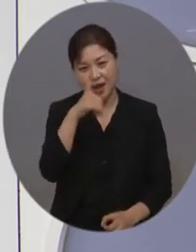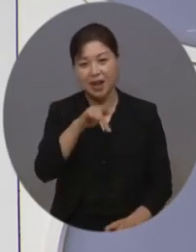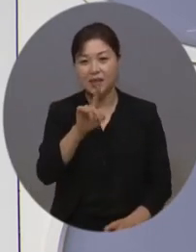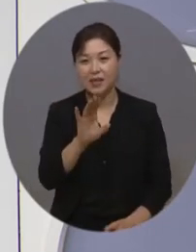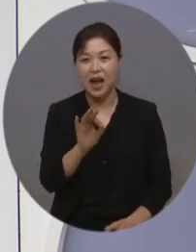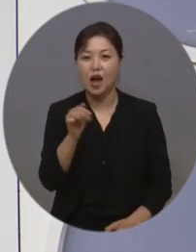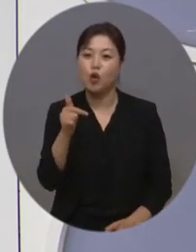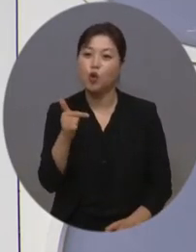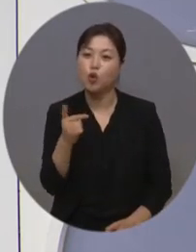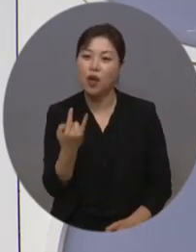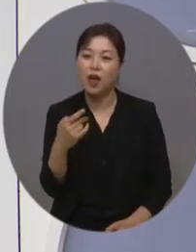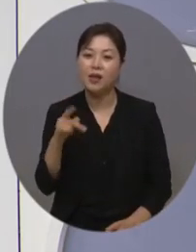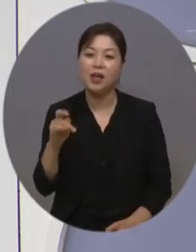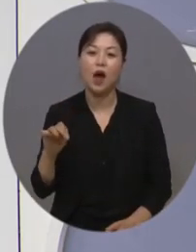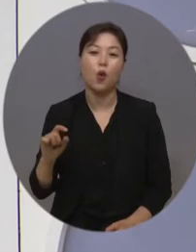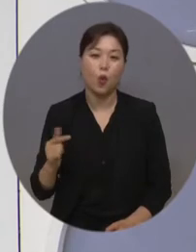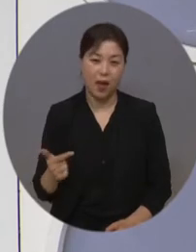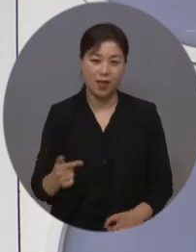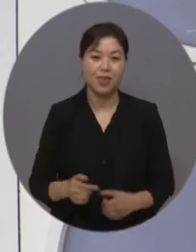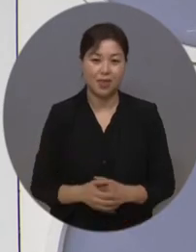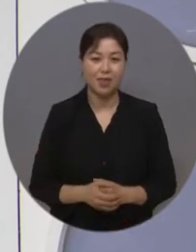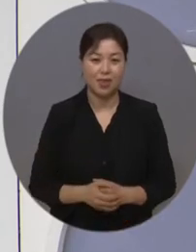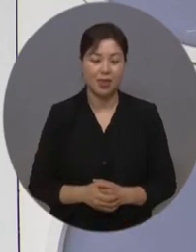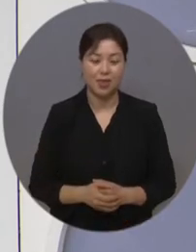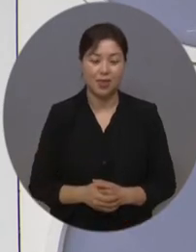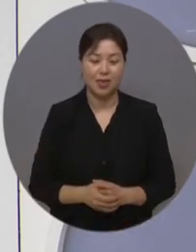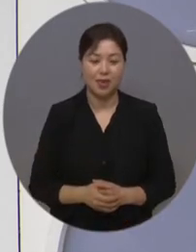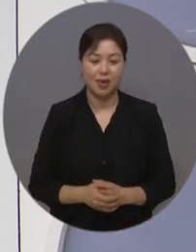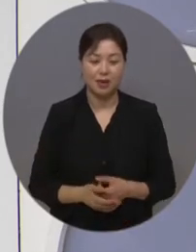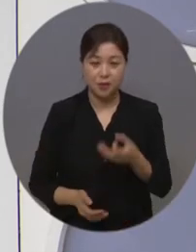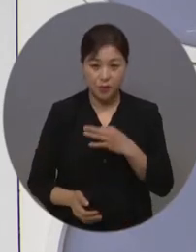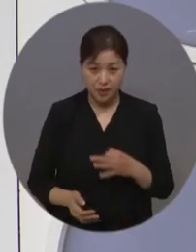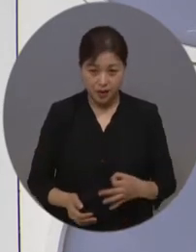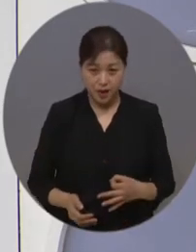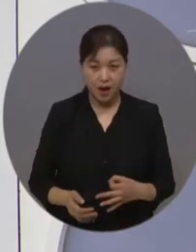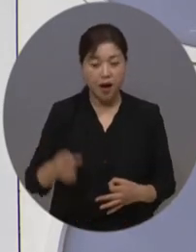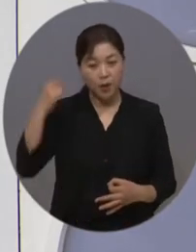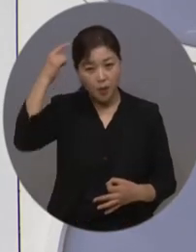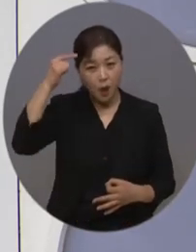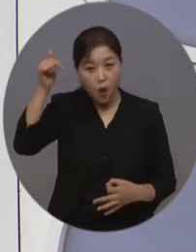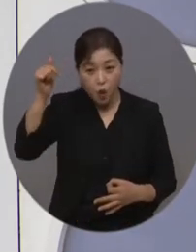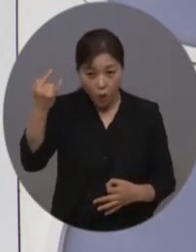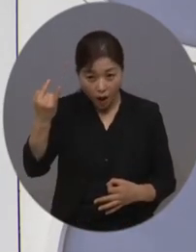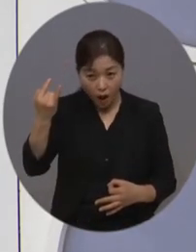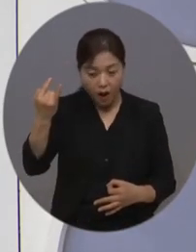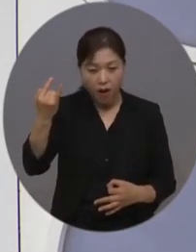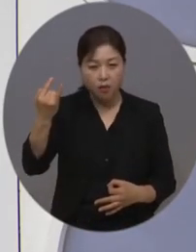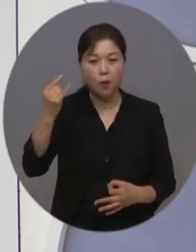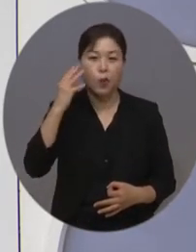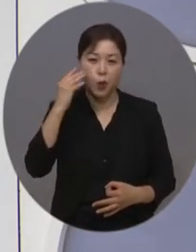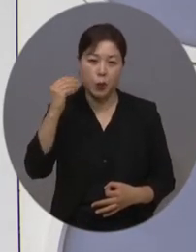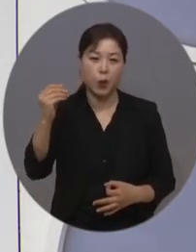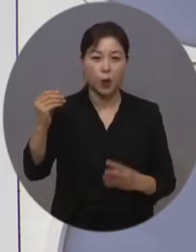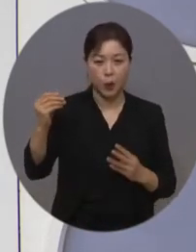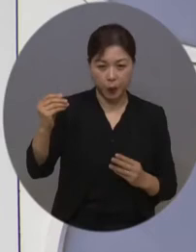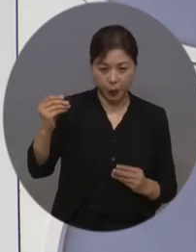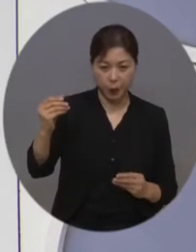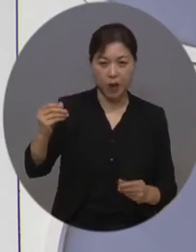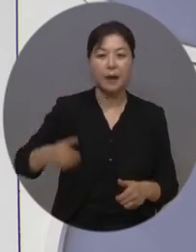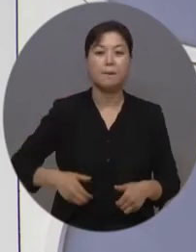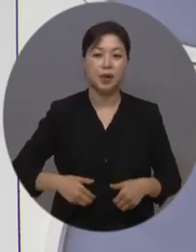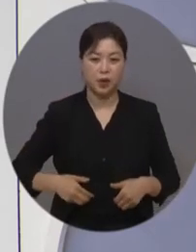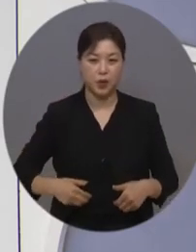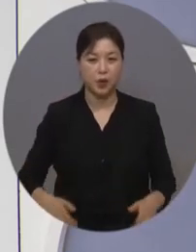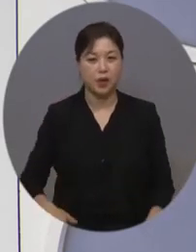그렇게 이제 어느 쪽이든지 정말 참 그렇게 아주 잘 되도록 그렇게 해야 되고 이제 스트레스 관리 이거는